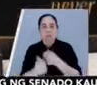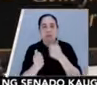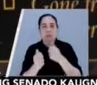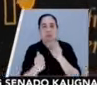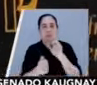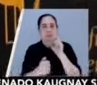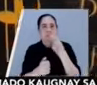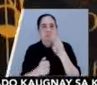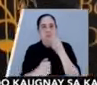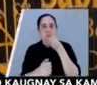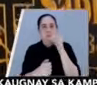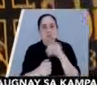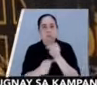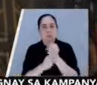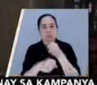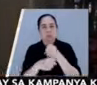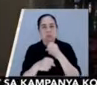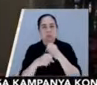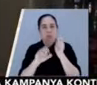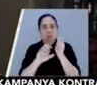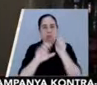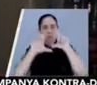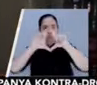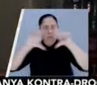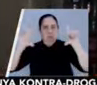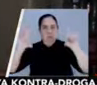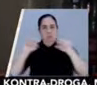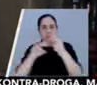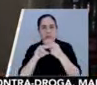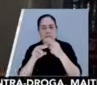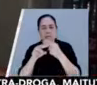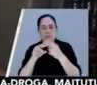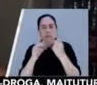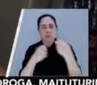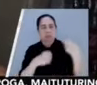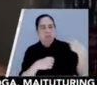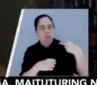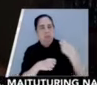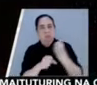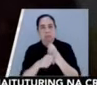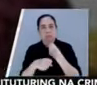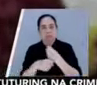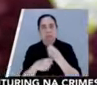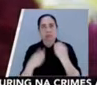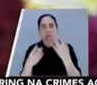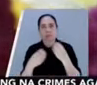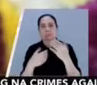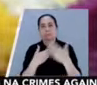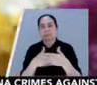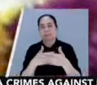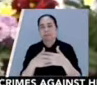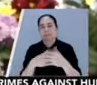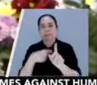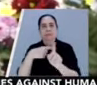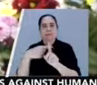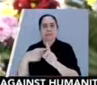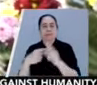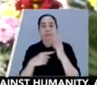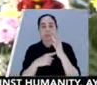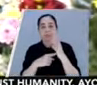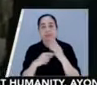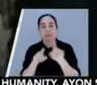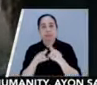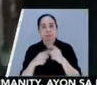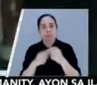ang mga gumagawa ng lapida sa lungsod Marami na pong nagpapagawa kasi malapit na po yung Undas hitik na rin ang mga ibinebentang